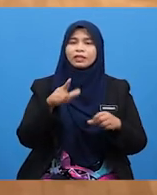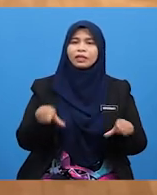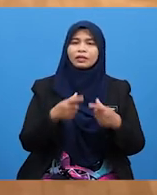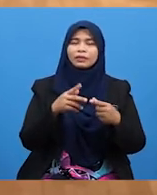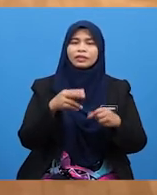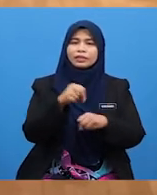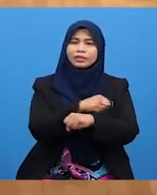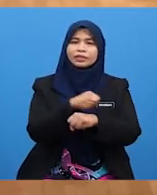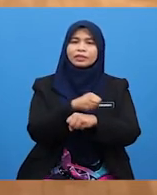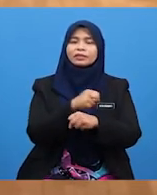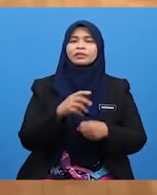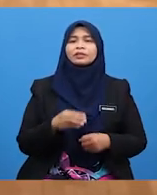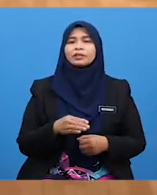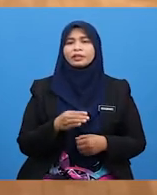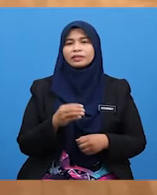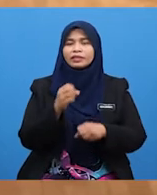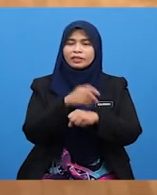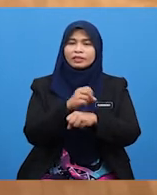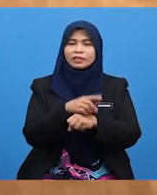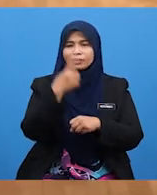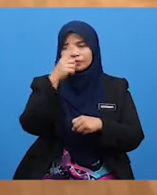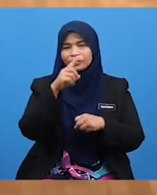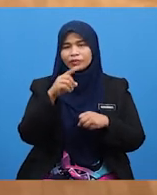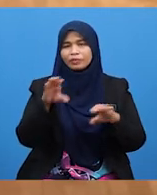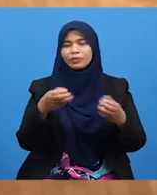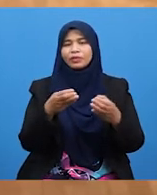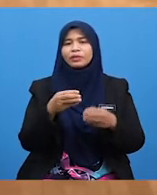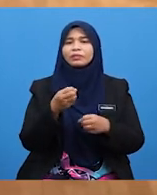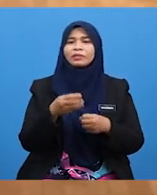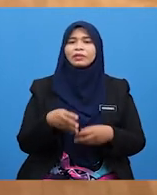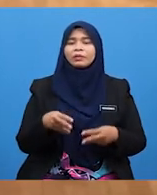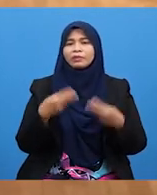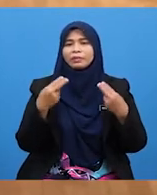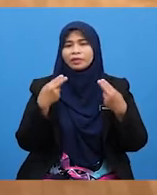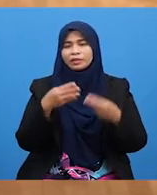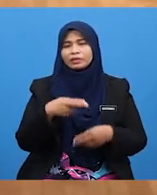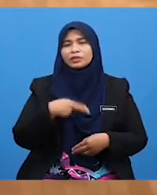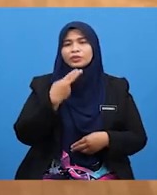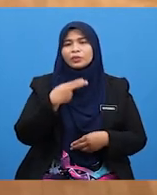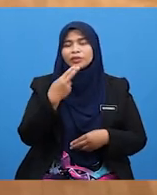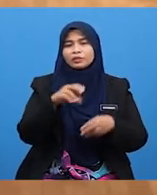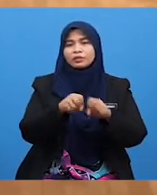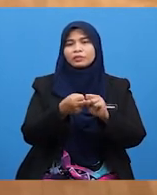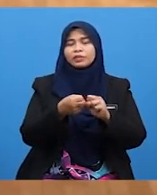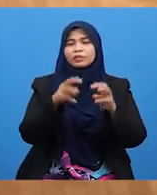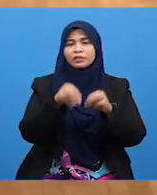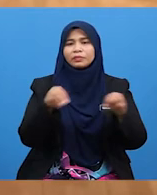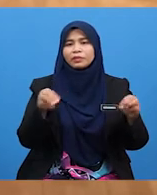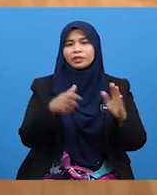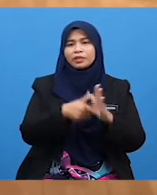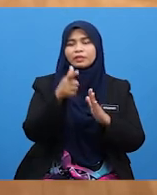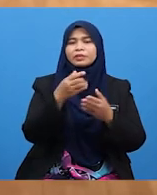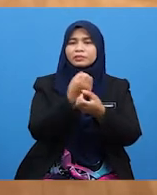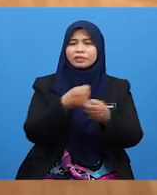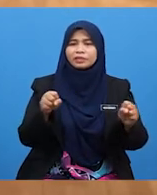nyanyian Melayu asli, adalah dinasihatkan untuk melakukan pemanasan suara agar murid-murid semua lebih bersedia